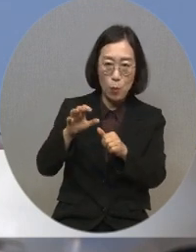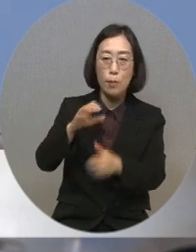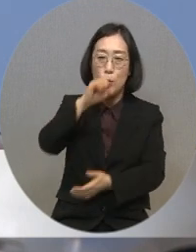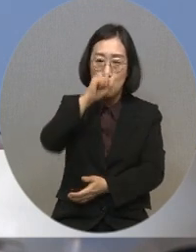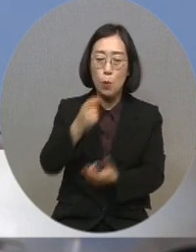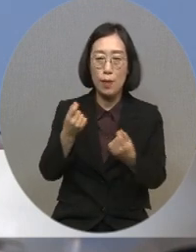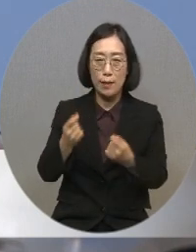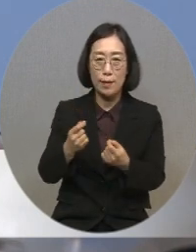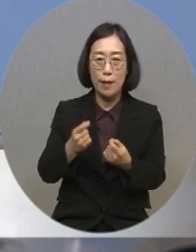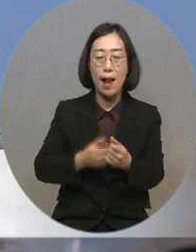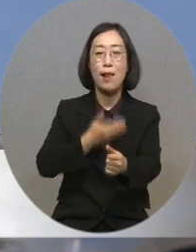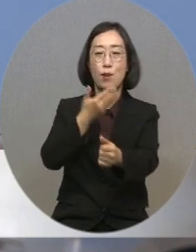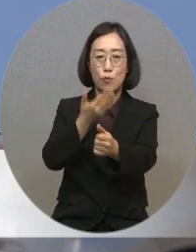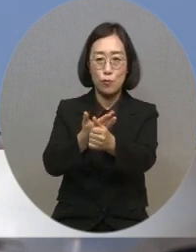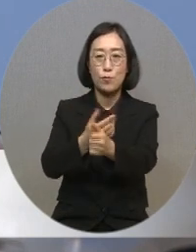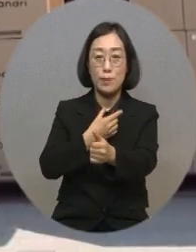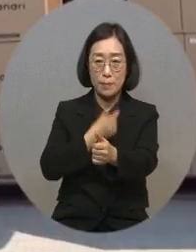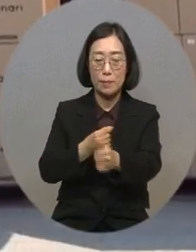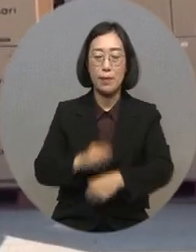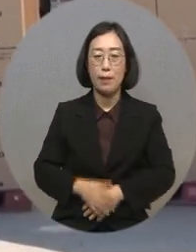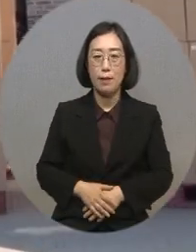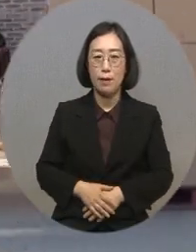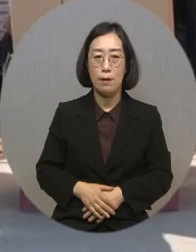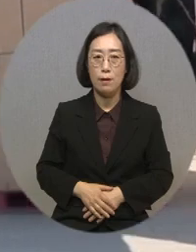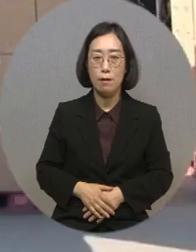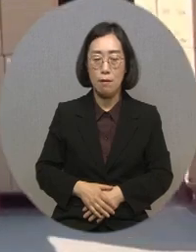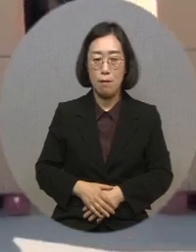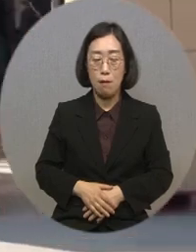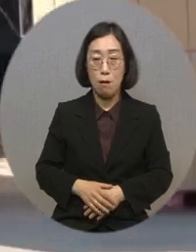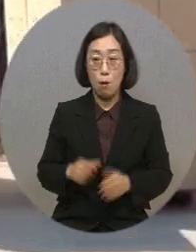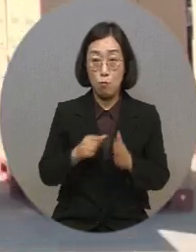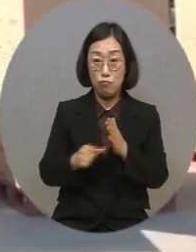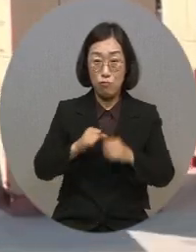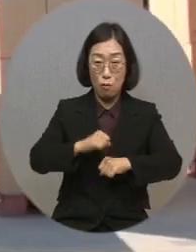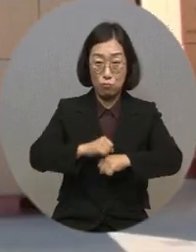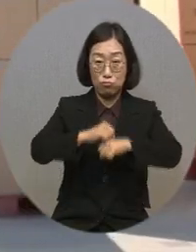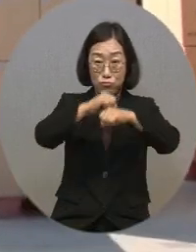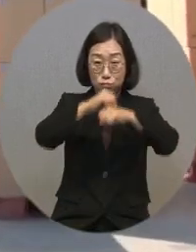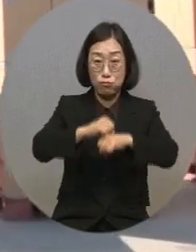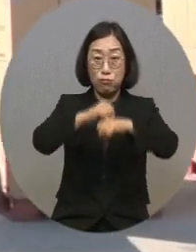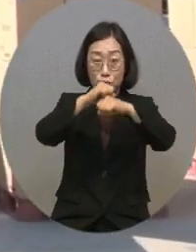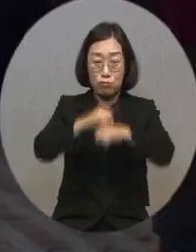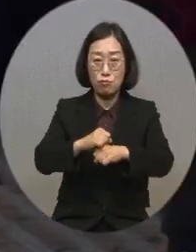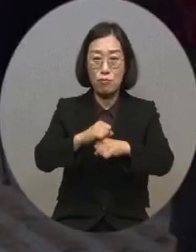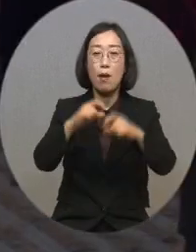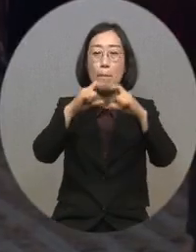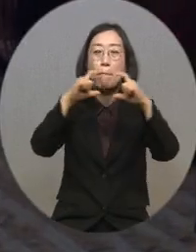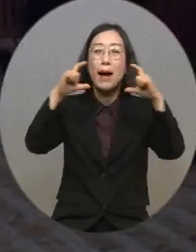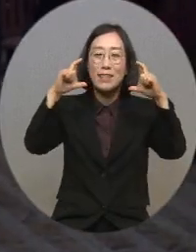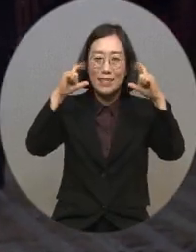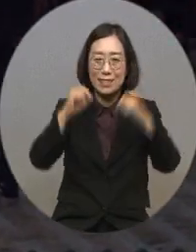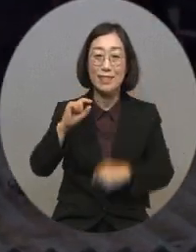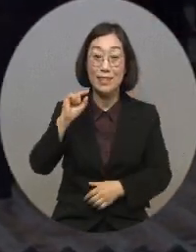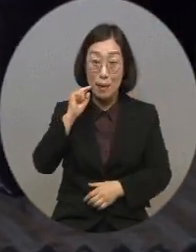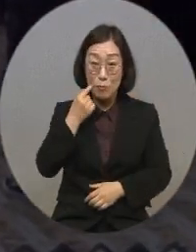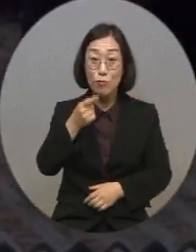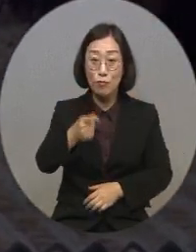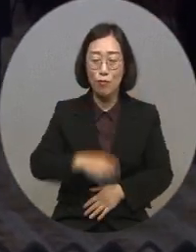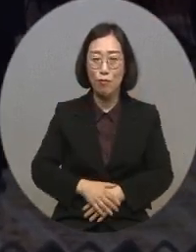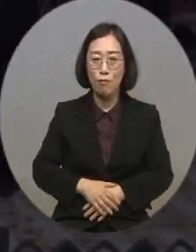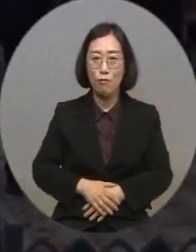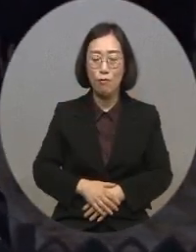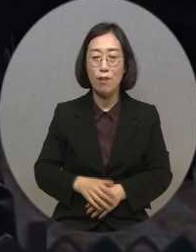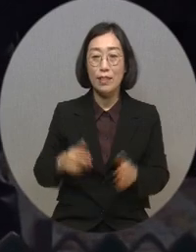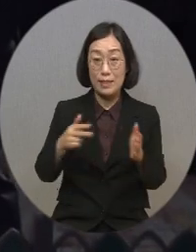그런 바람을 함께 말씀 올립니다. 높게 쌓여있는 이 물품들은 패션 마스크입니다. 이날은 재단